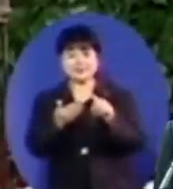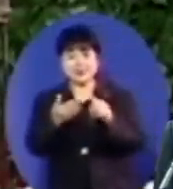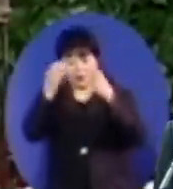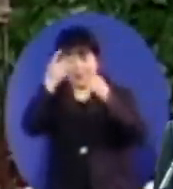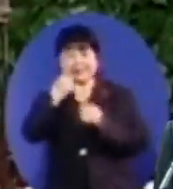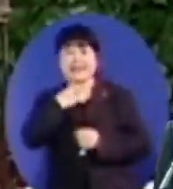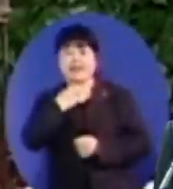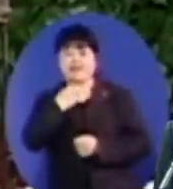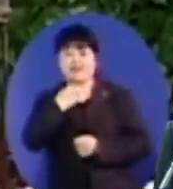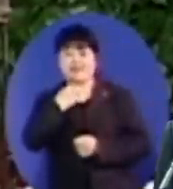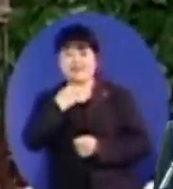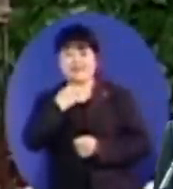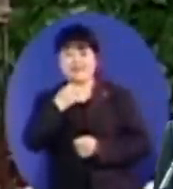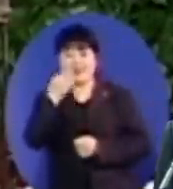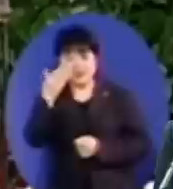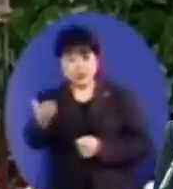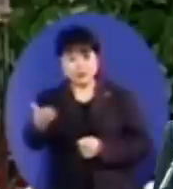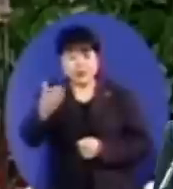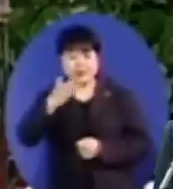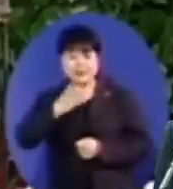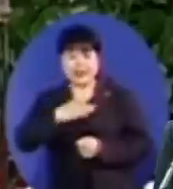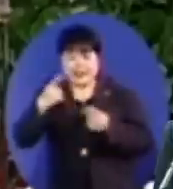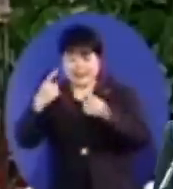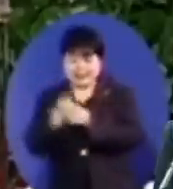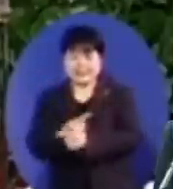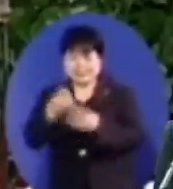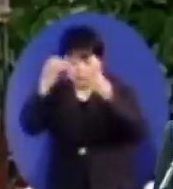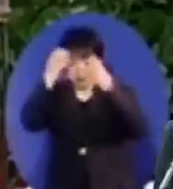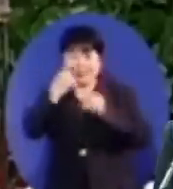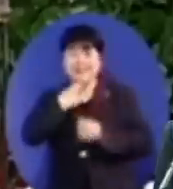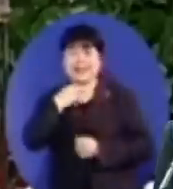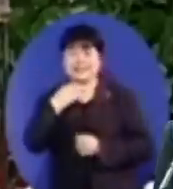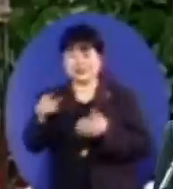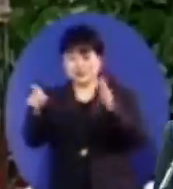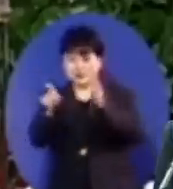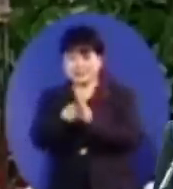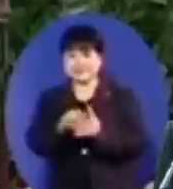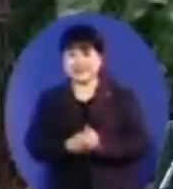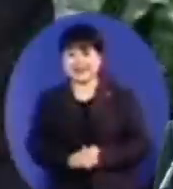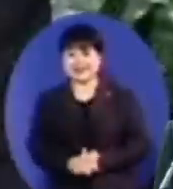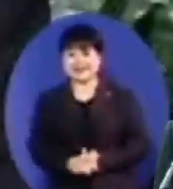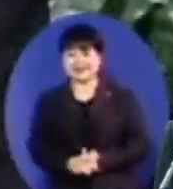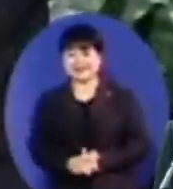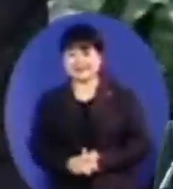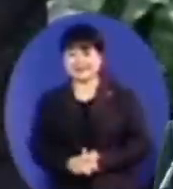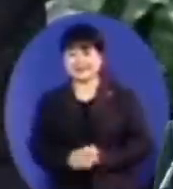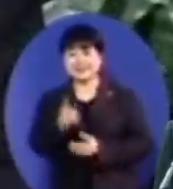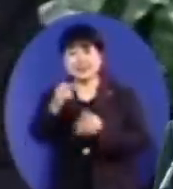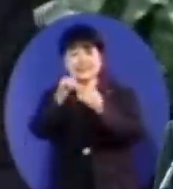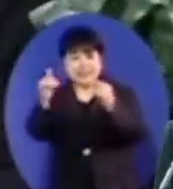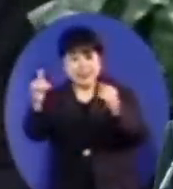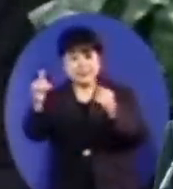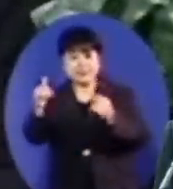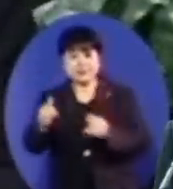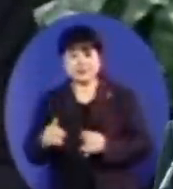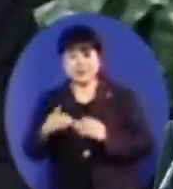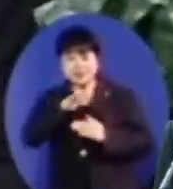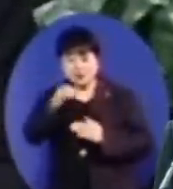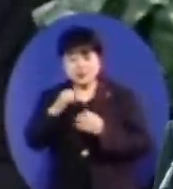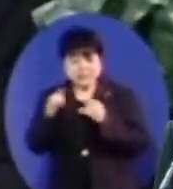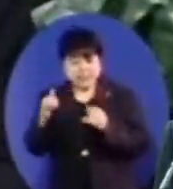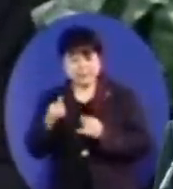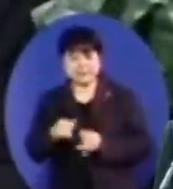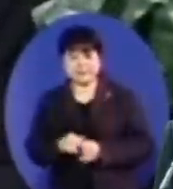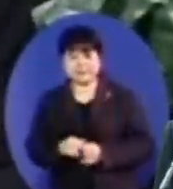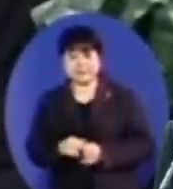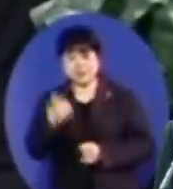고난당한 것은 여러분과 나를 대신 고난당한 것입니다. 뭐 저 사람, 이웃 사람